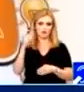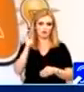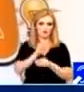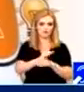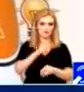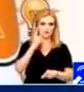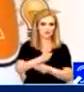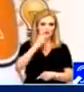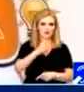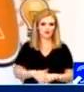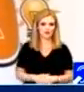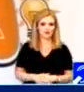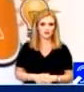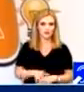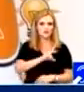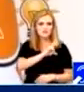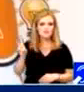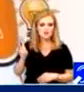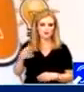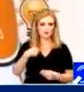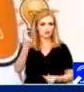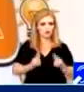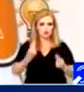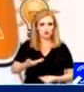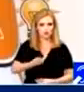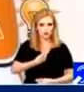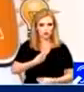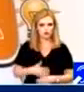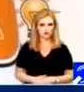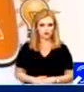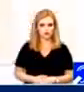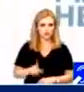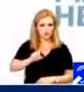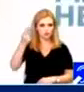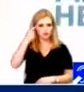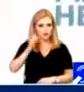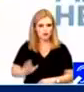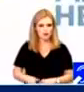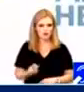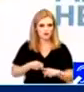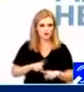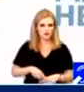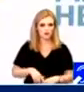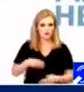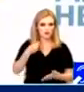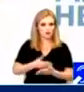Çünkü biz Türkiye'yiz. Çünkü biz Türk milletiyiz.